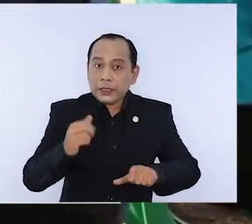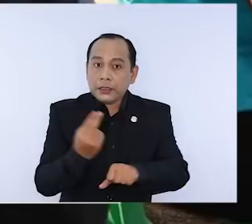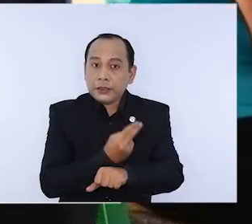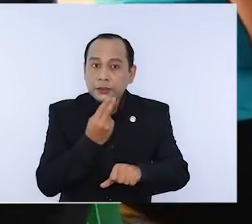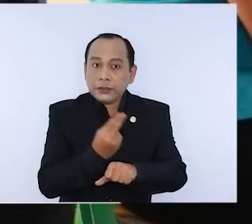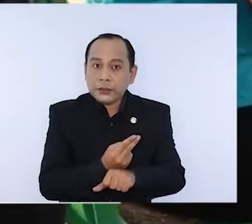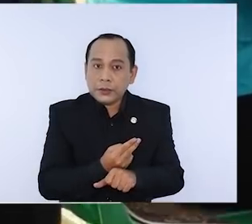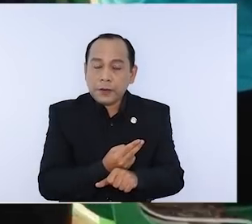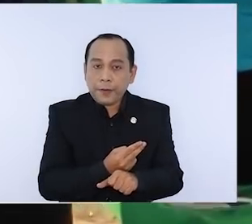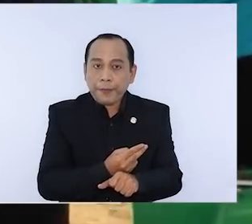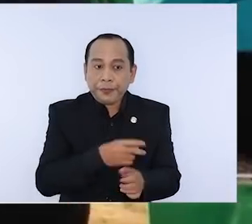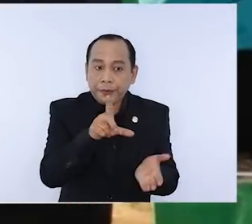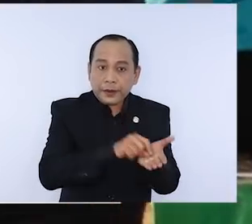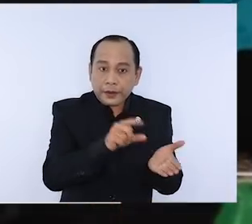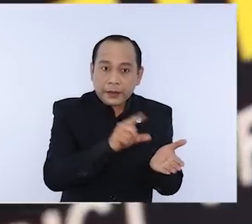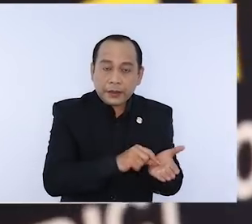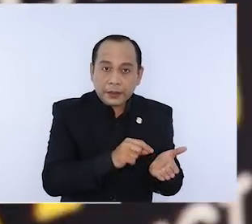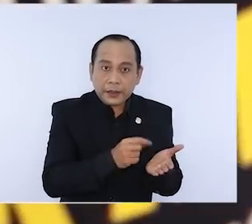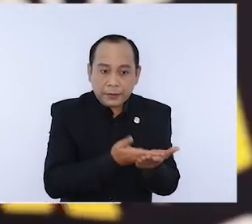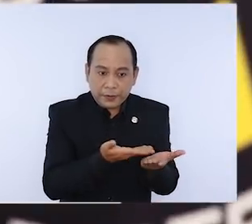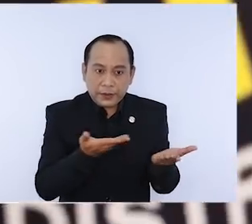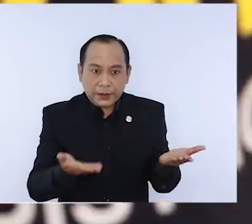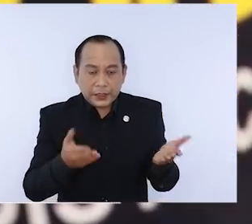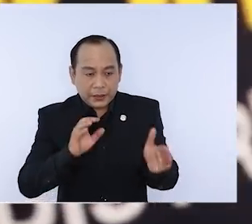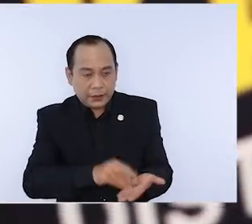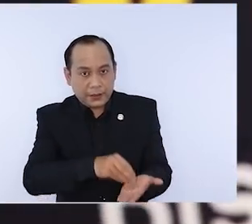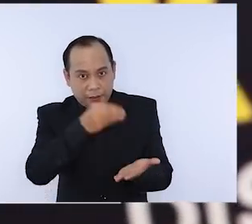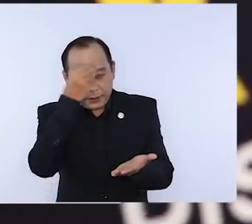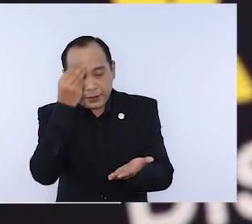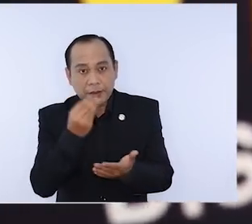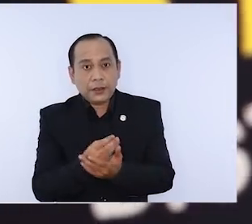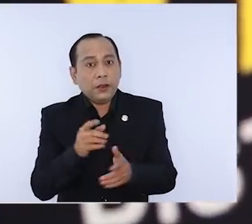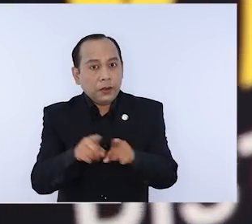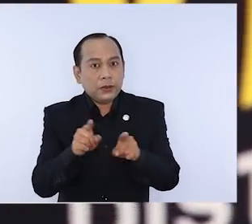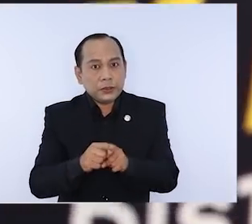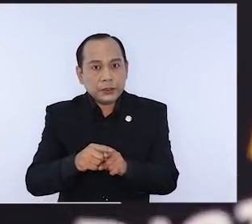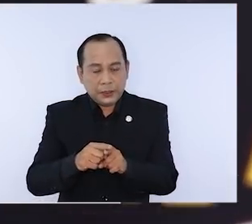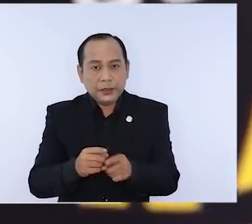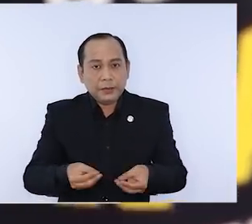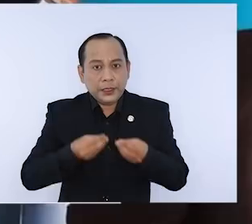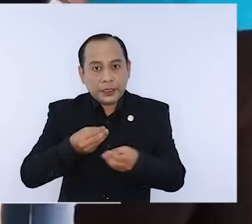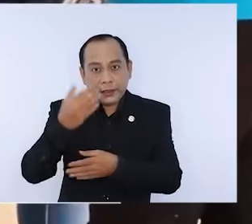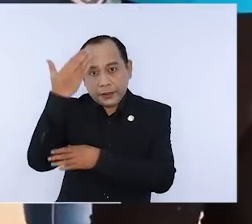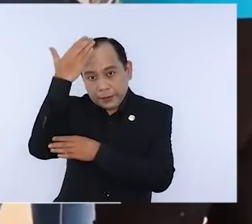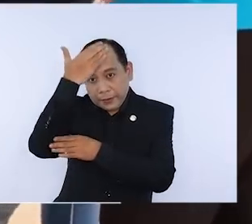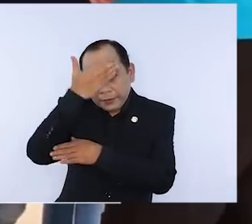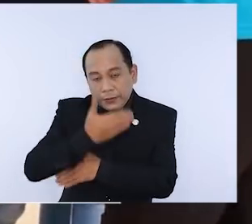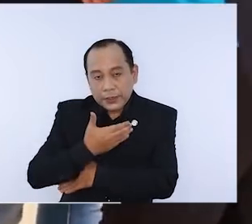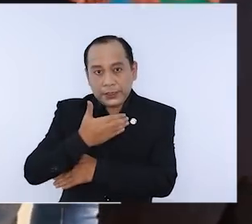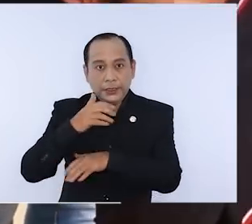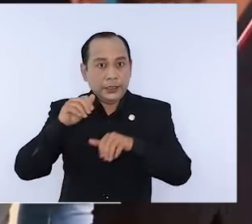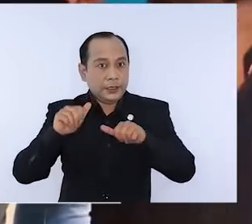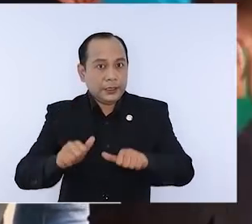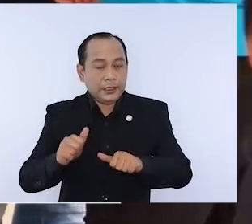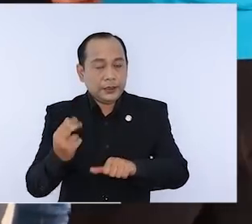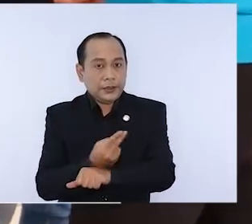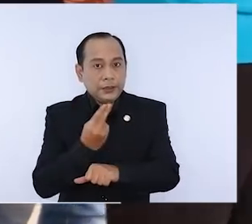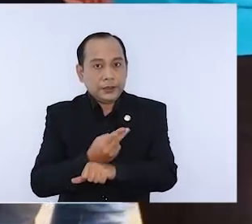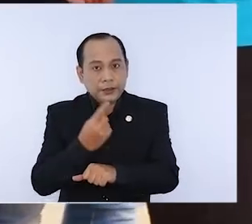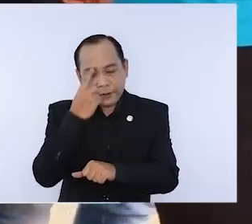na pagpiprinta ng mga learning materials, nagbigay rin ng mga face shield na magagamit ng mga guro sa